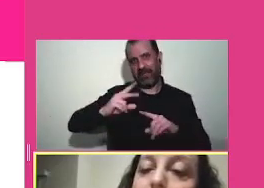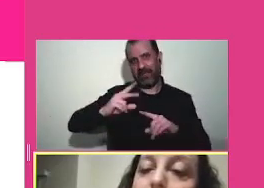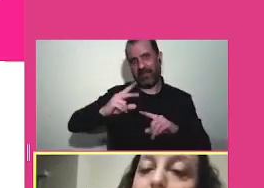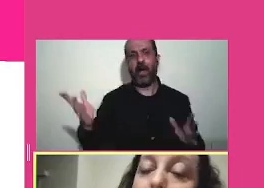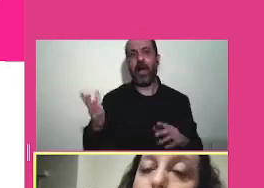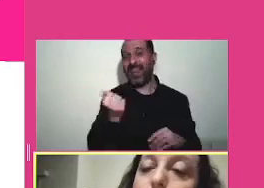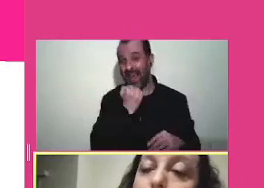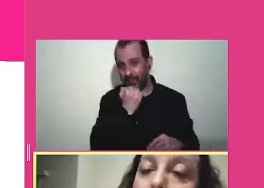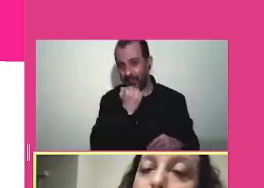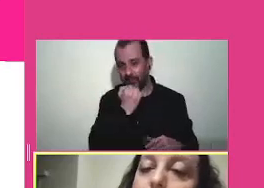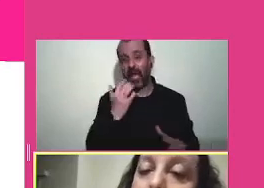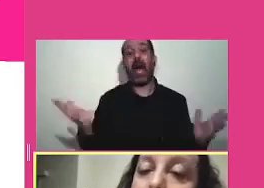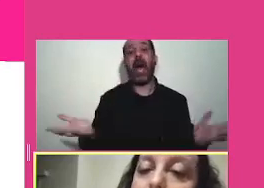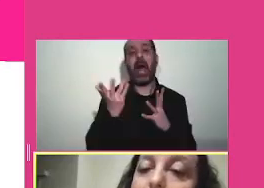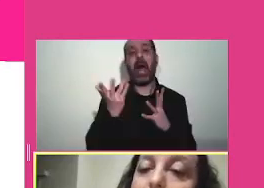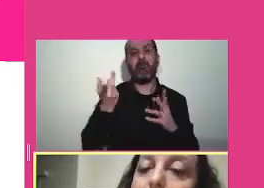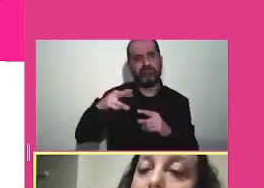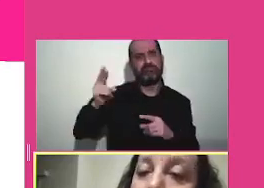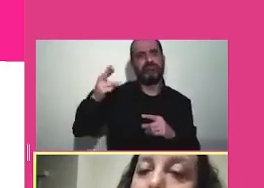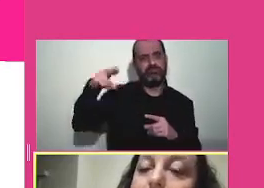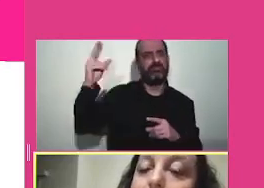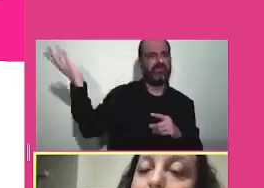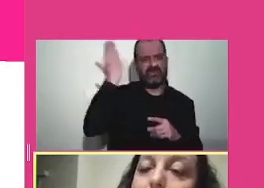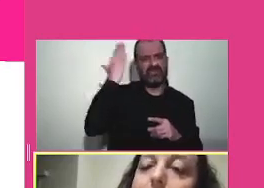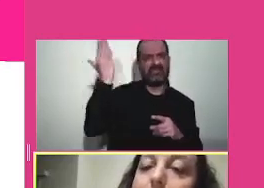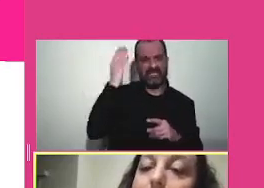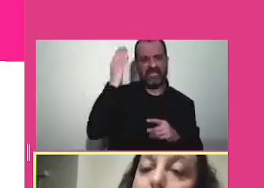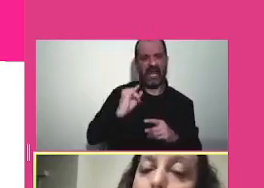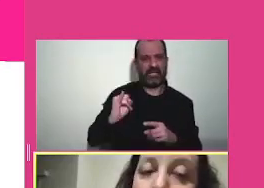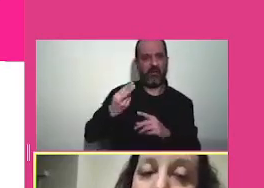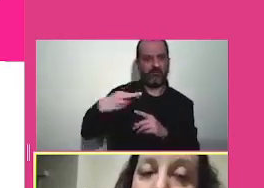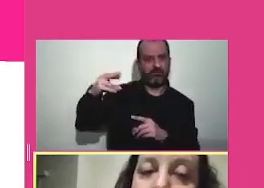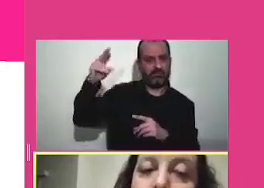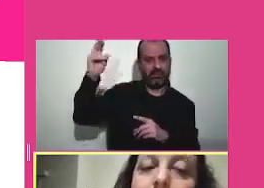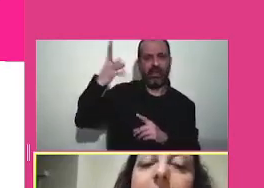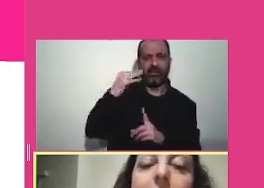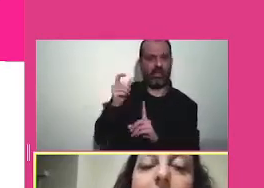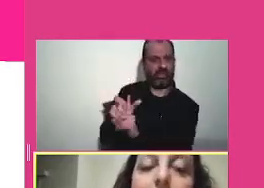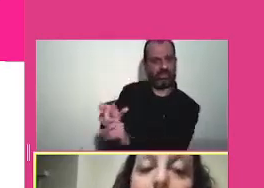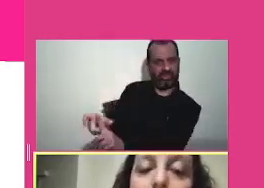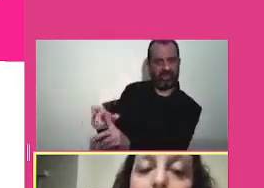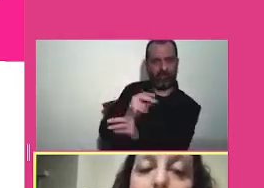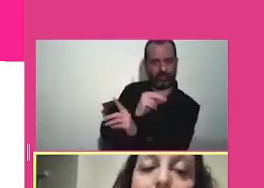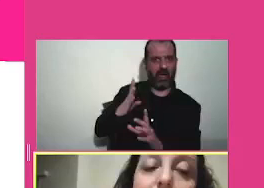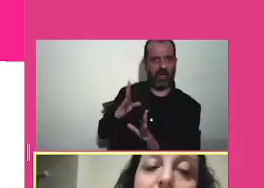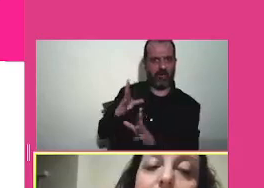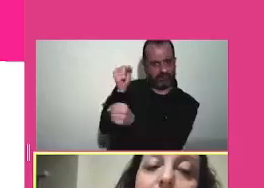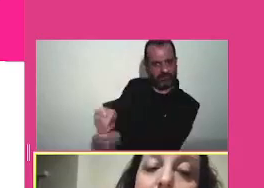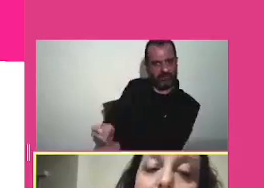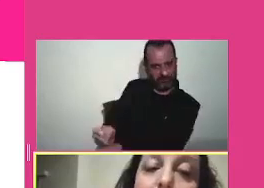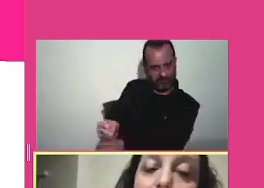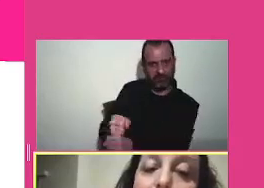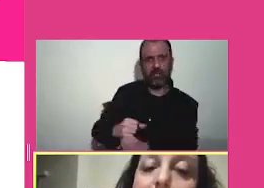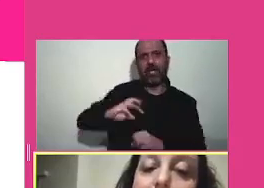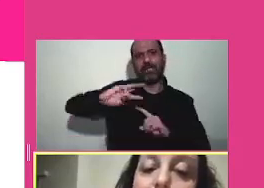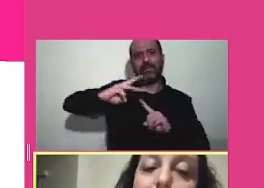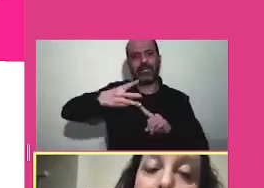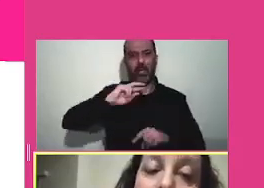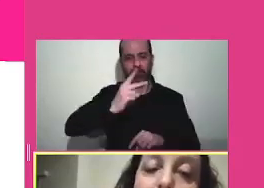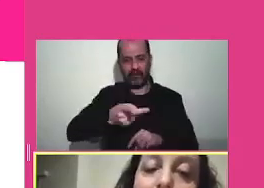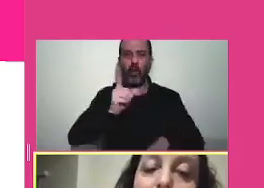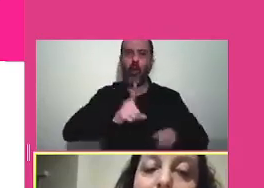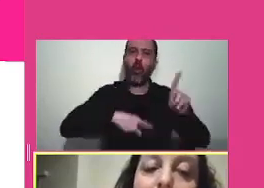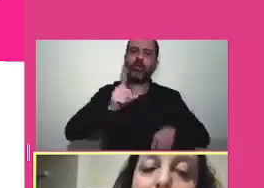Λάθος, καθώς όσο ακριβό και να είναι ένα ίδρυμα, συμβάλλει στην περιθωριοποίηση. Τρίτη απάντηση. Για κάποια ανάπηρα